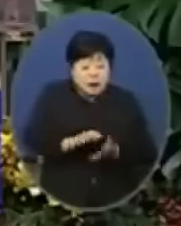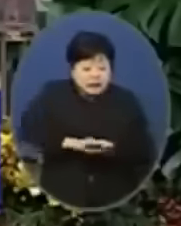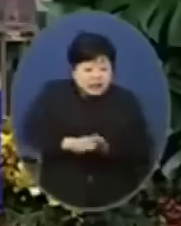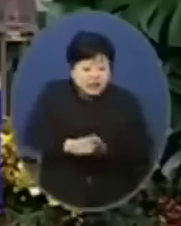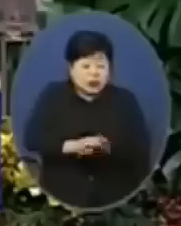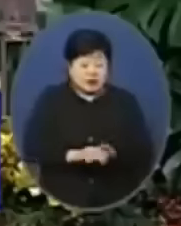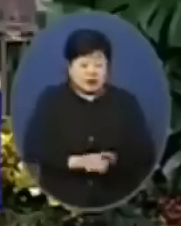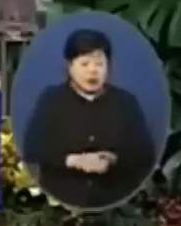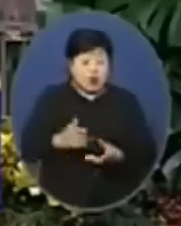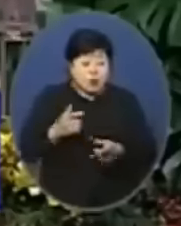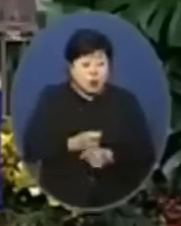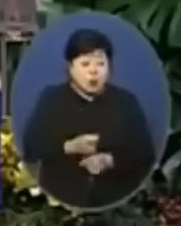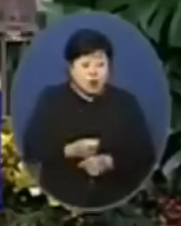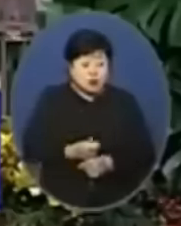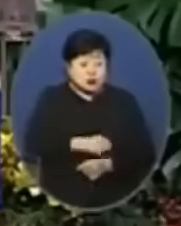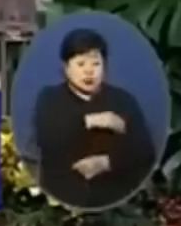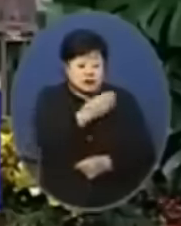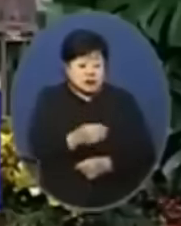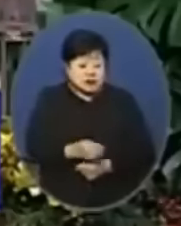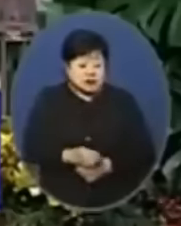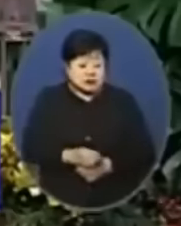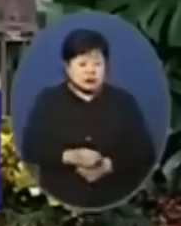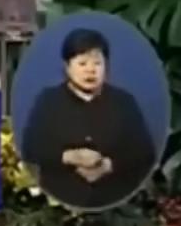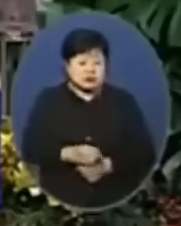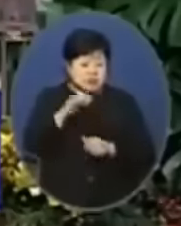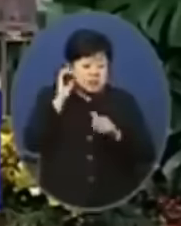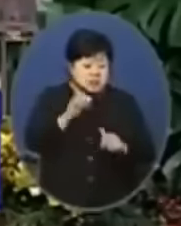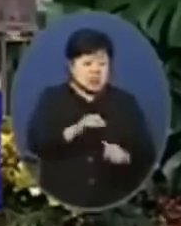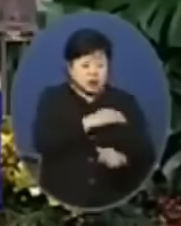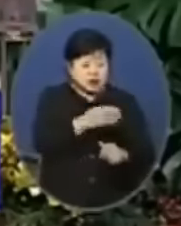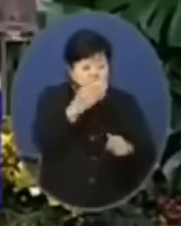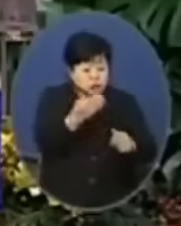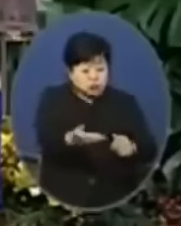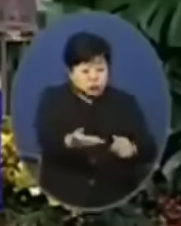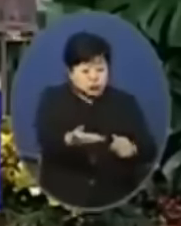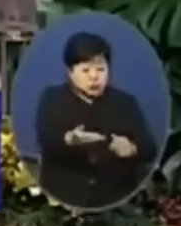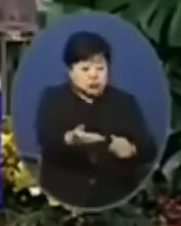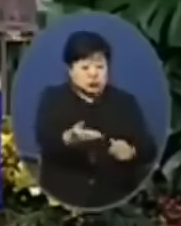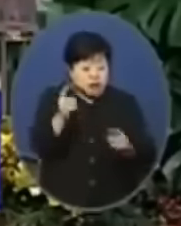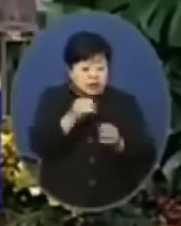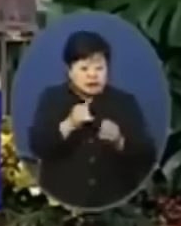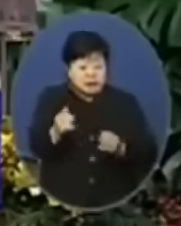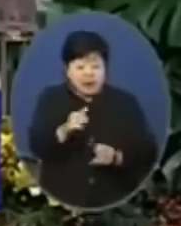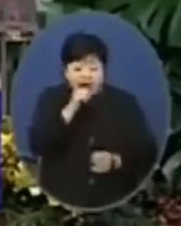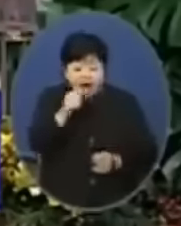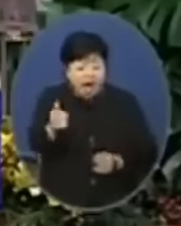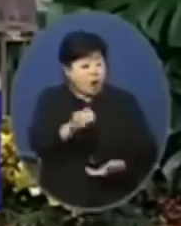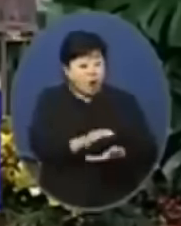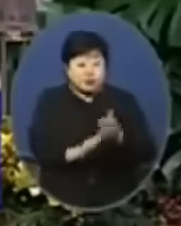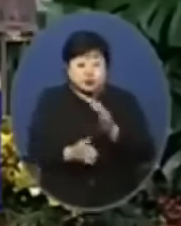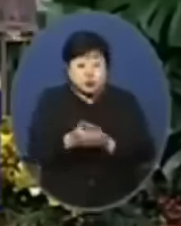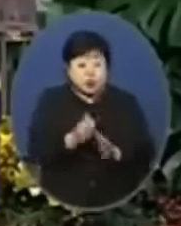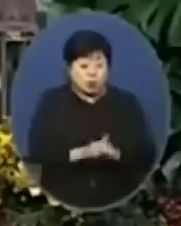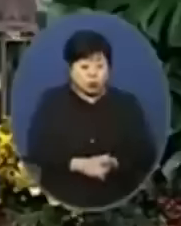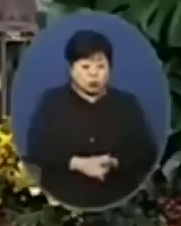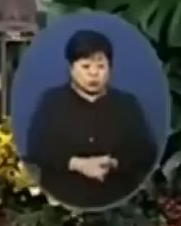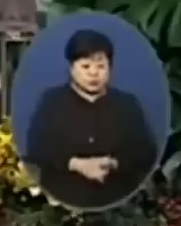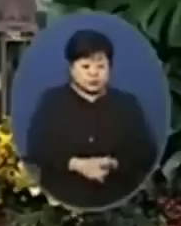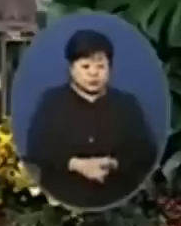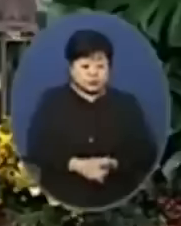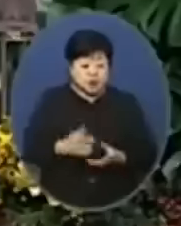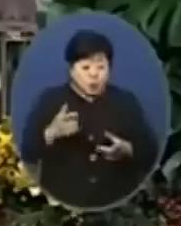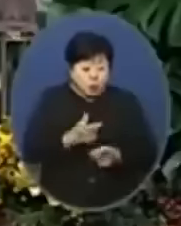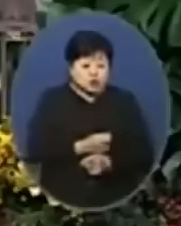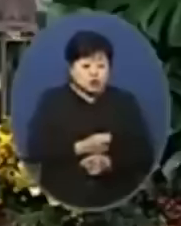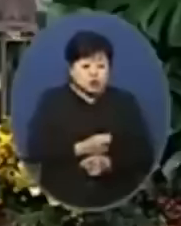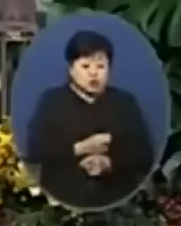밟으며 원수의 모든 능력을 제어할 권능을 주었으니 너희를 해할 자가 결단코 없으리라.